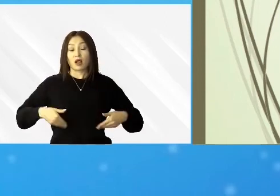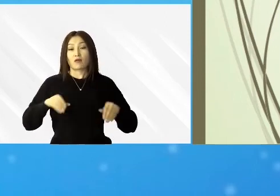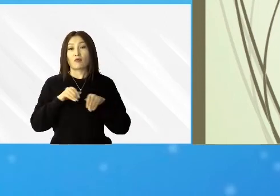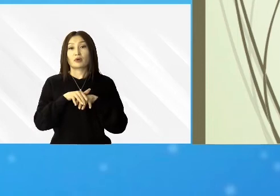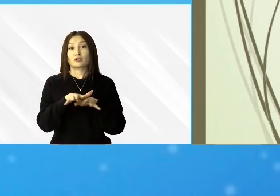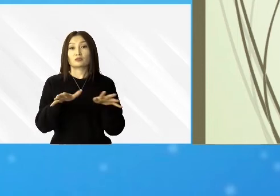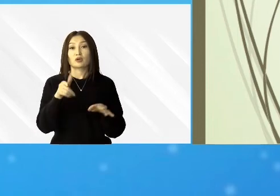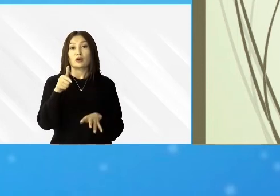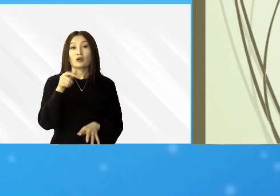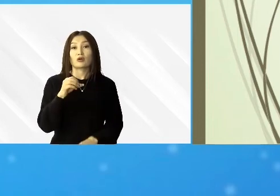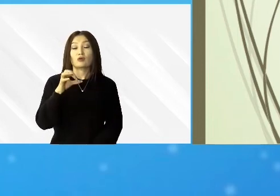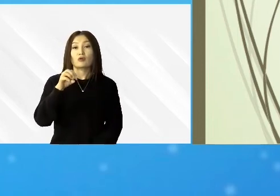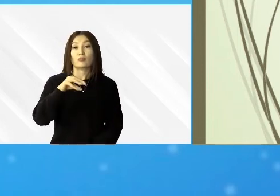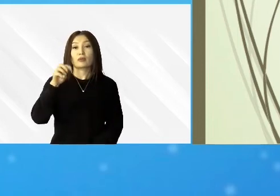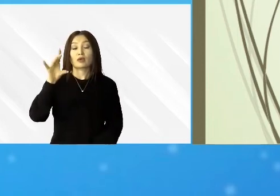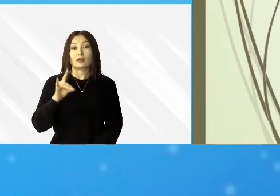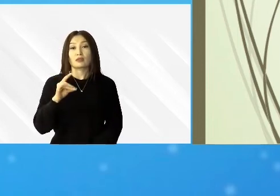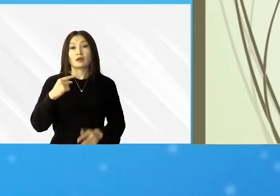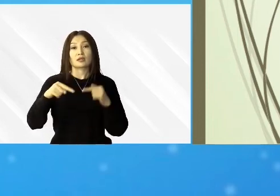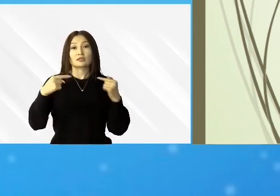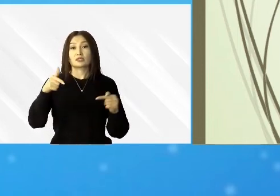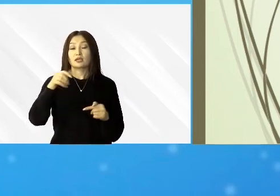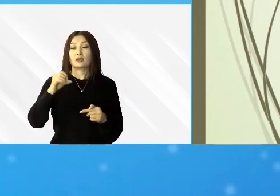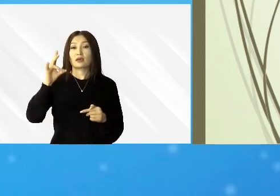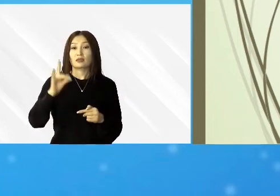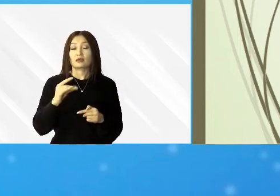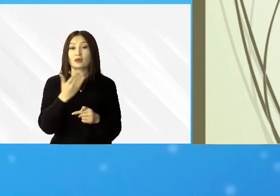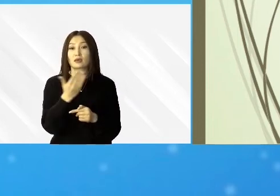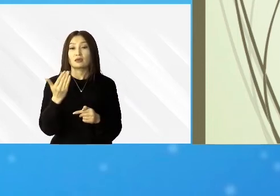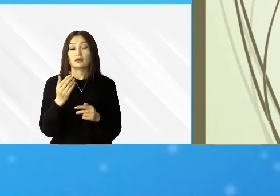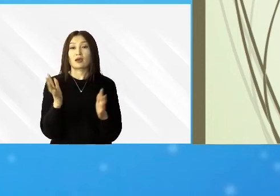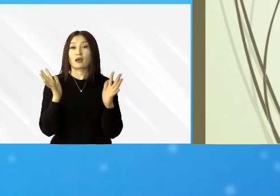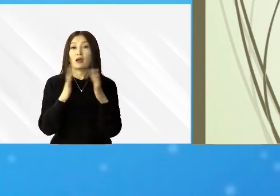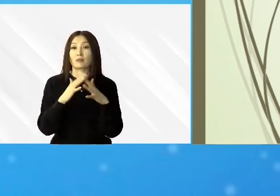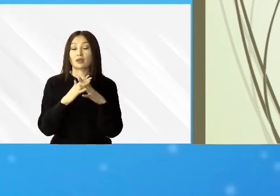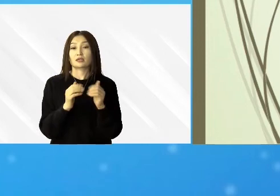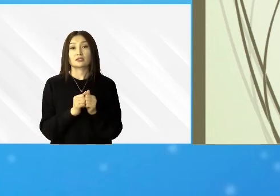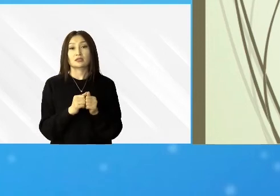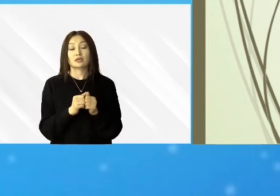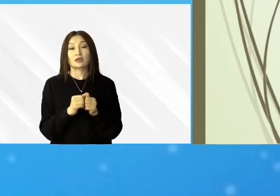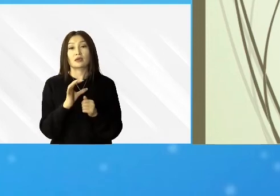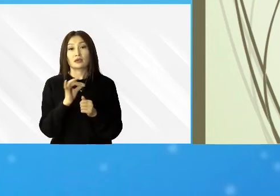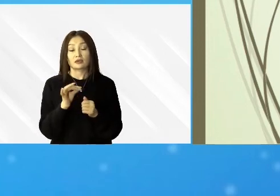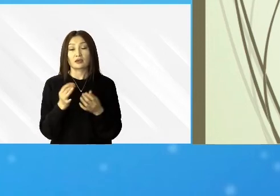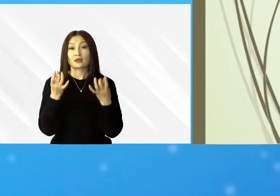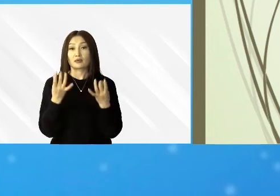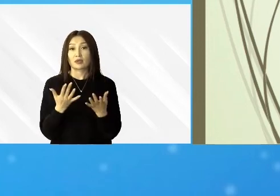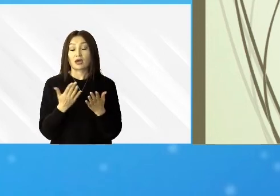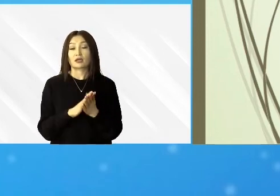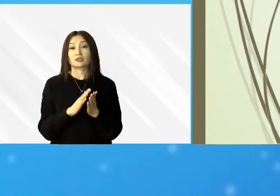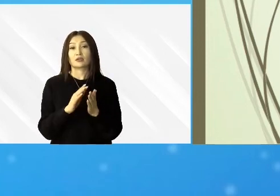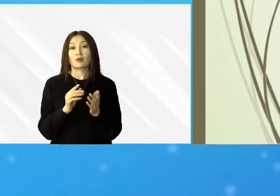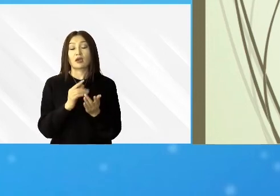размножении гаметах и в зиготах различных генов, то есть их комбинация. Следовательно, элементарным